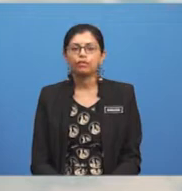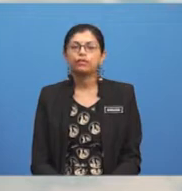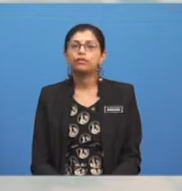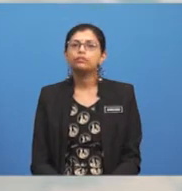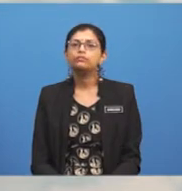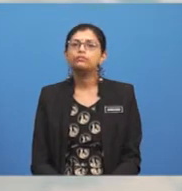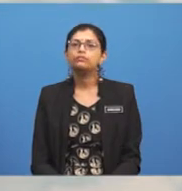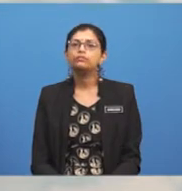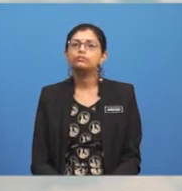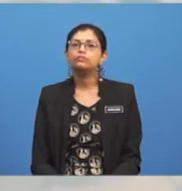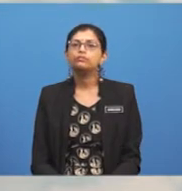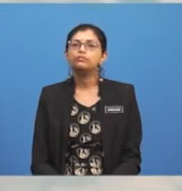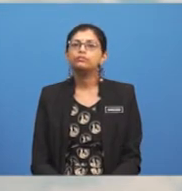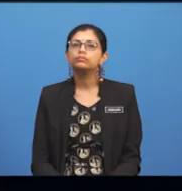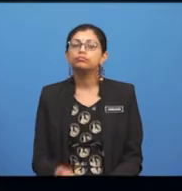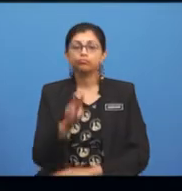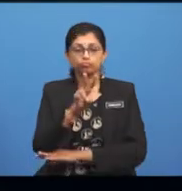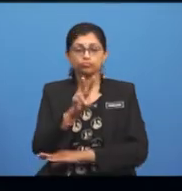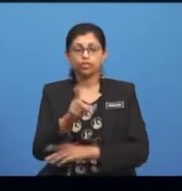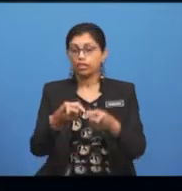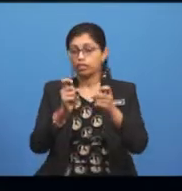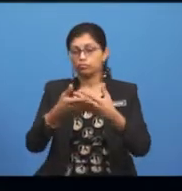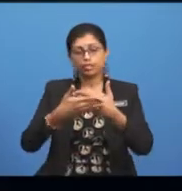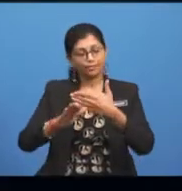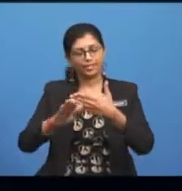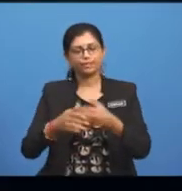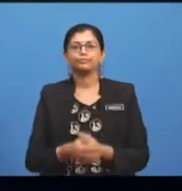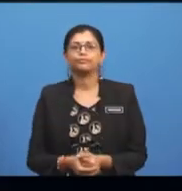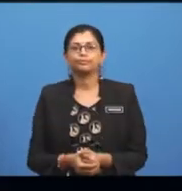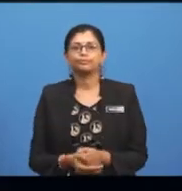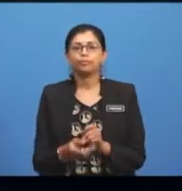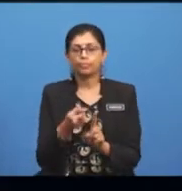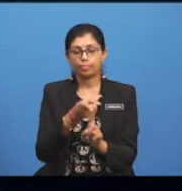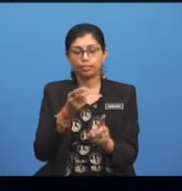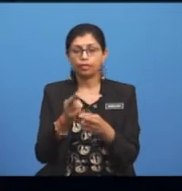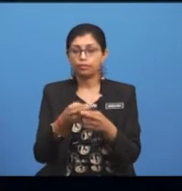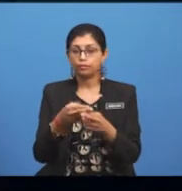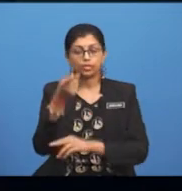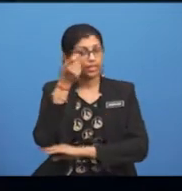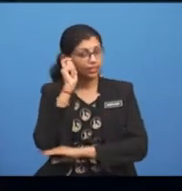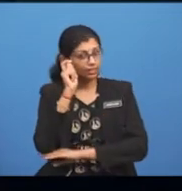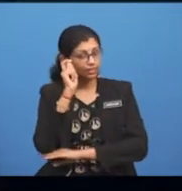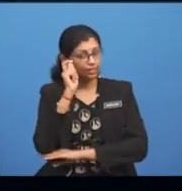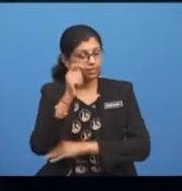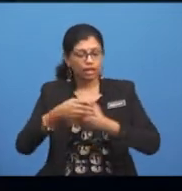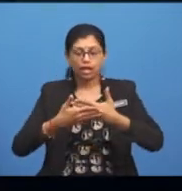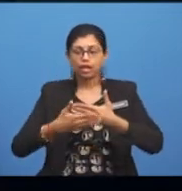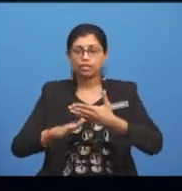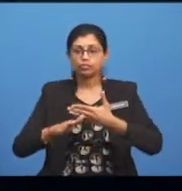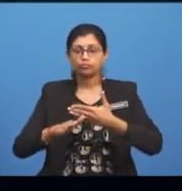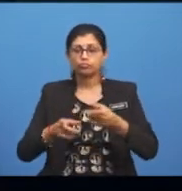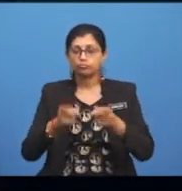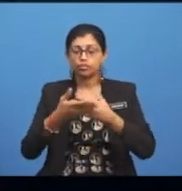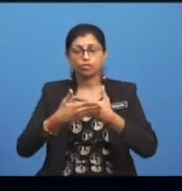adalah hal laju lepas. Jadi, dari rumus tadi, maka hal laju lepas sesuatu